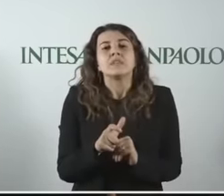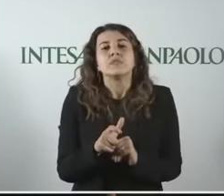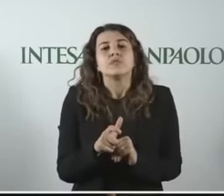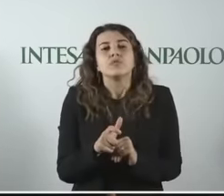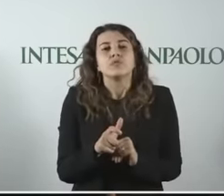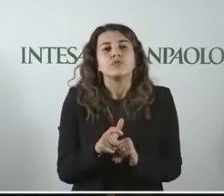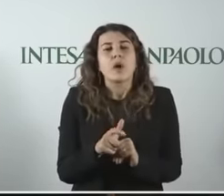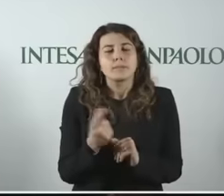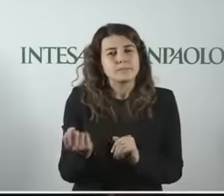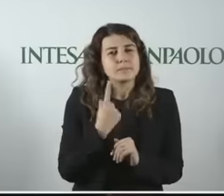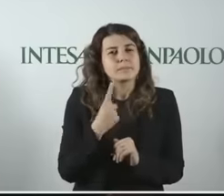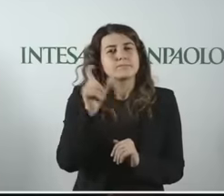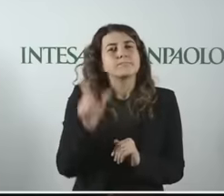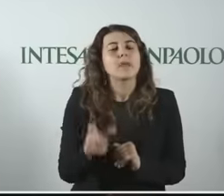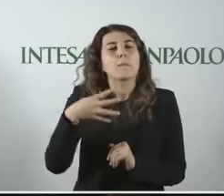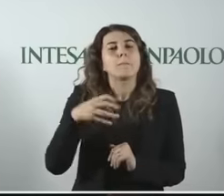da